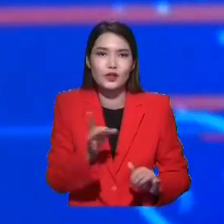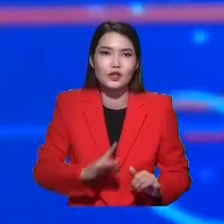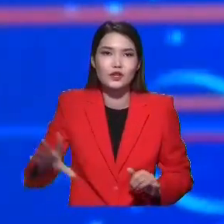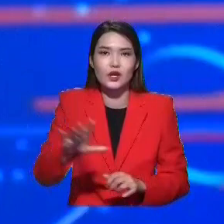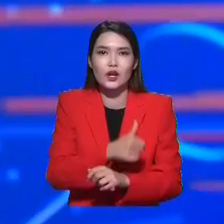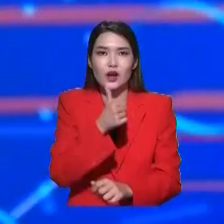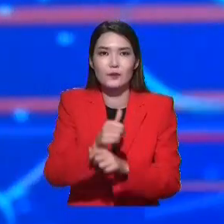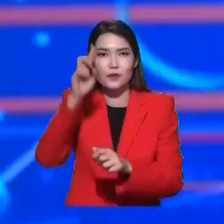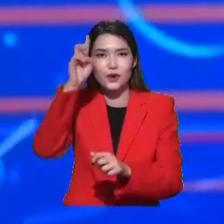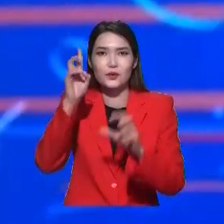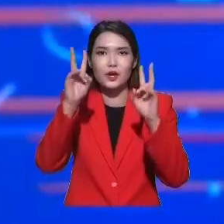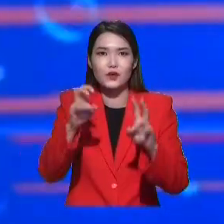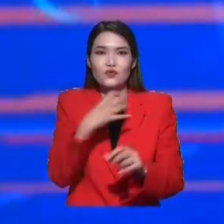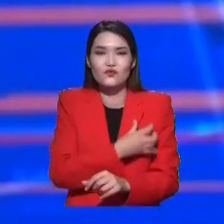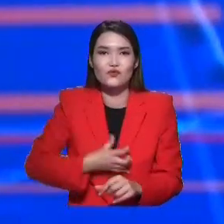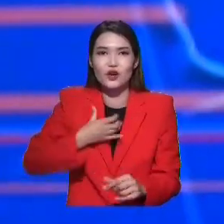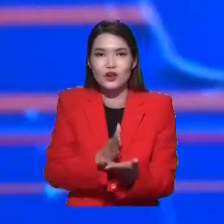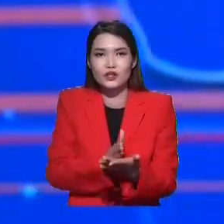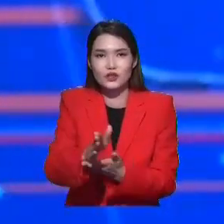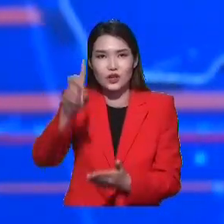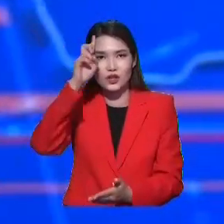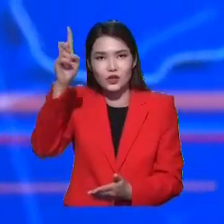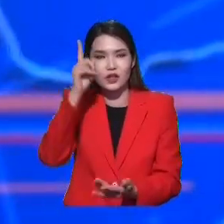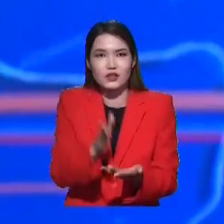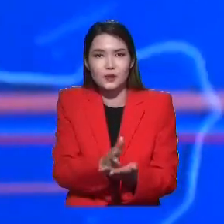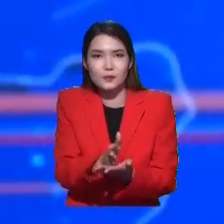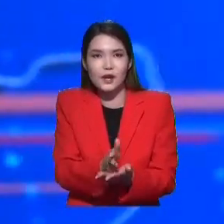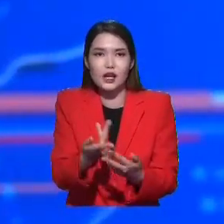глава государства назвал важным направлением государственной